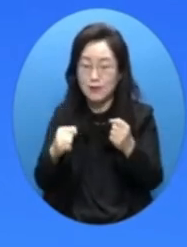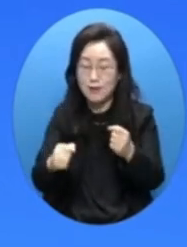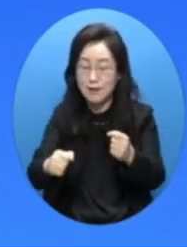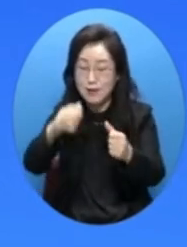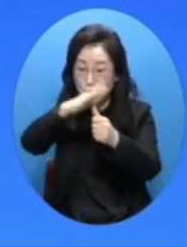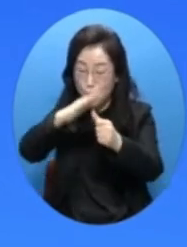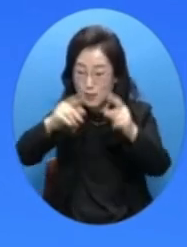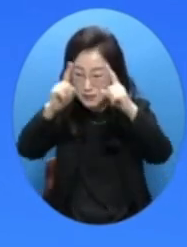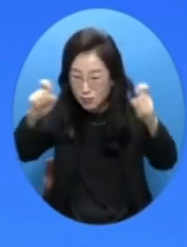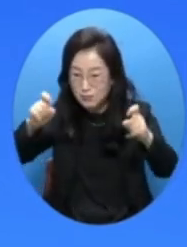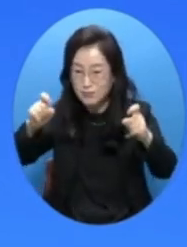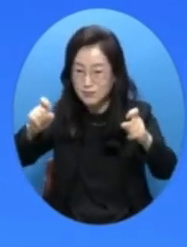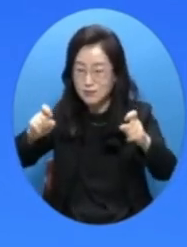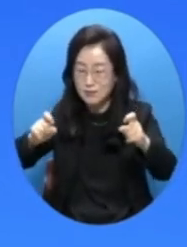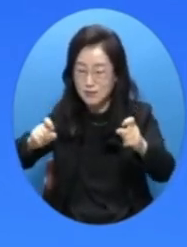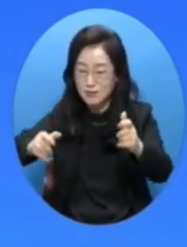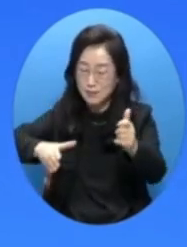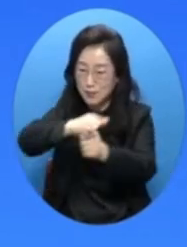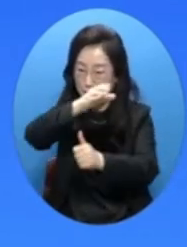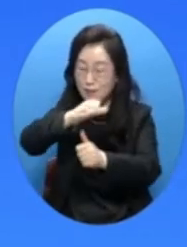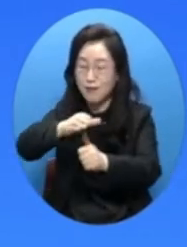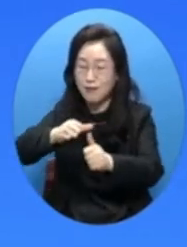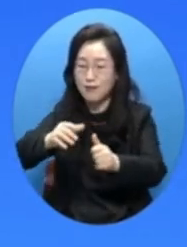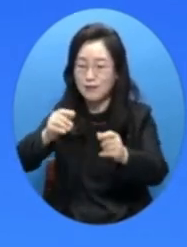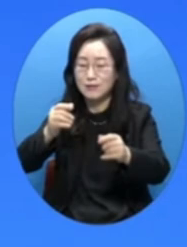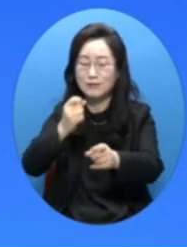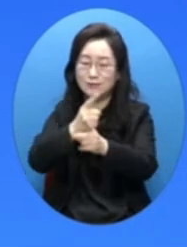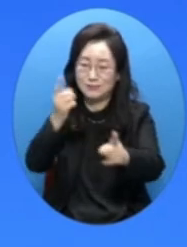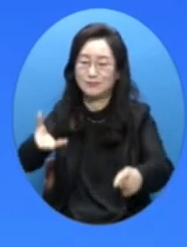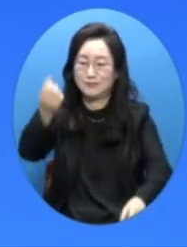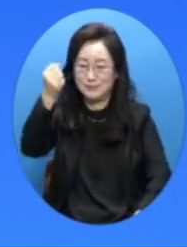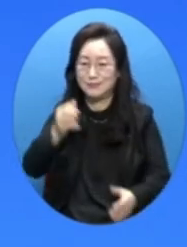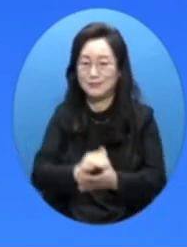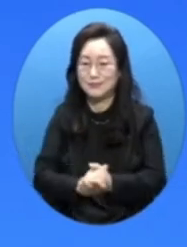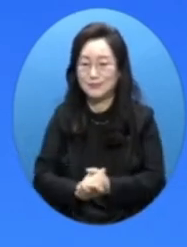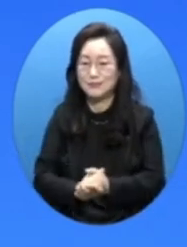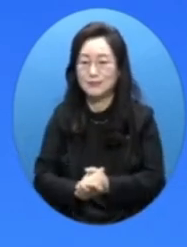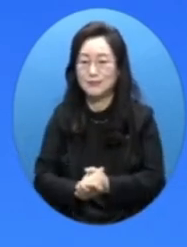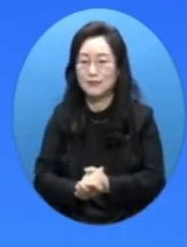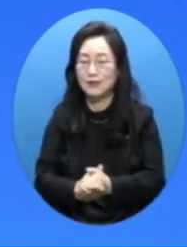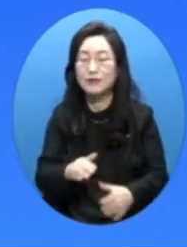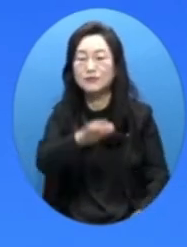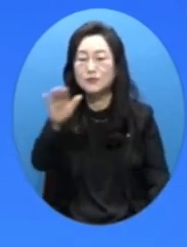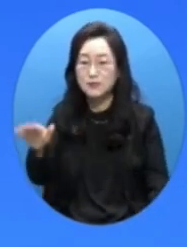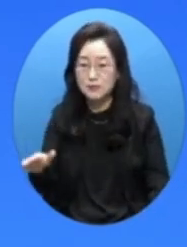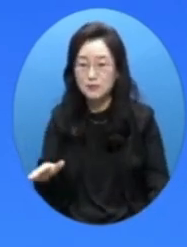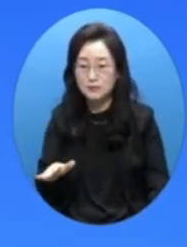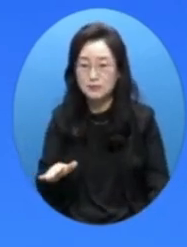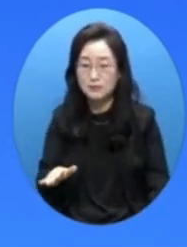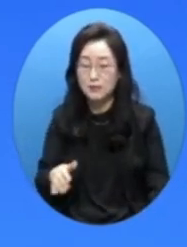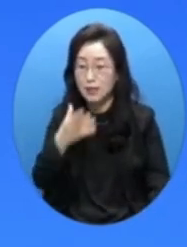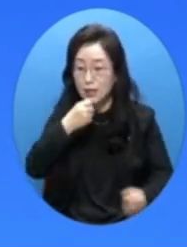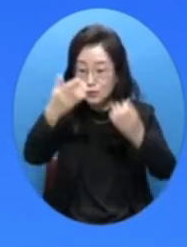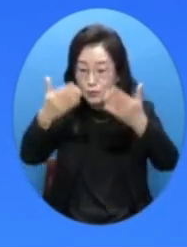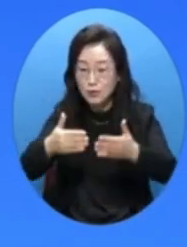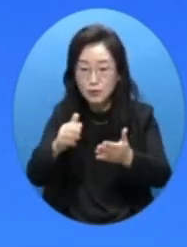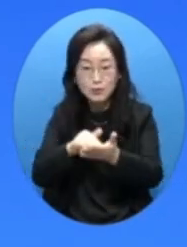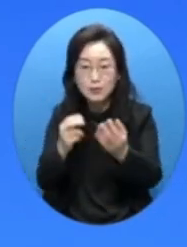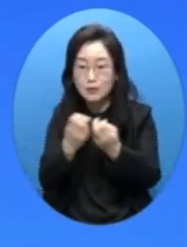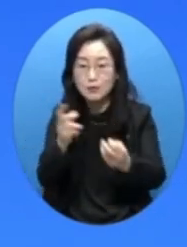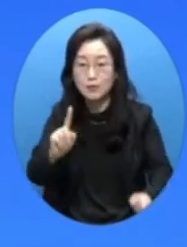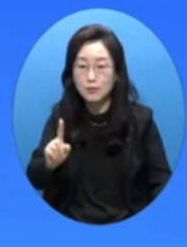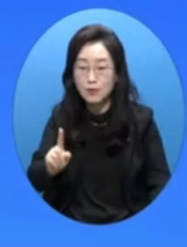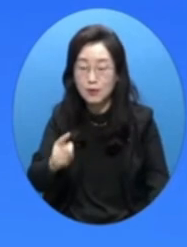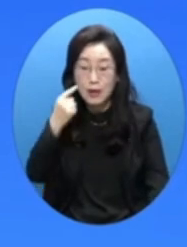못 드리고 승리가 저들에게 임하게 된 것입니다 우리가 축복하는 비밀의 바로 여기 있습니다